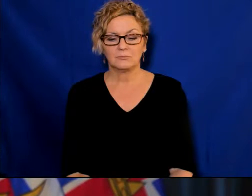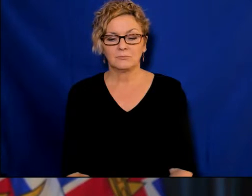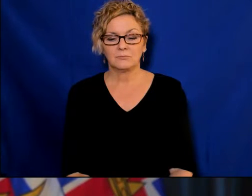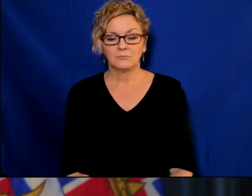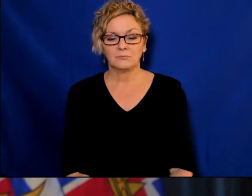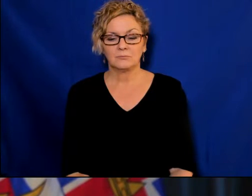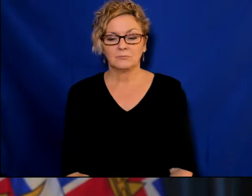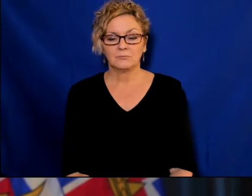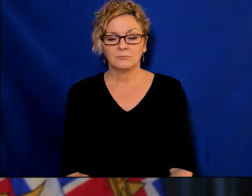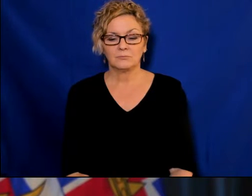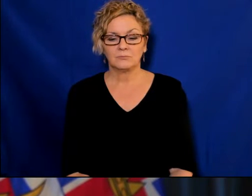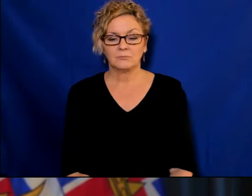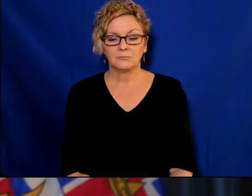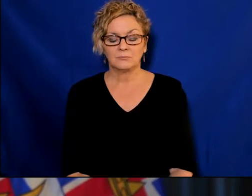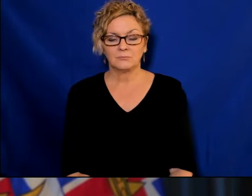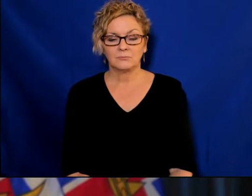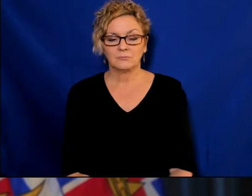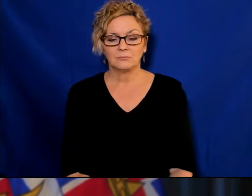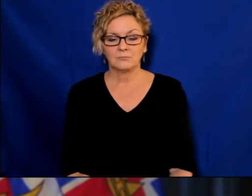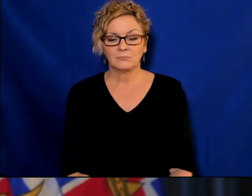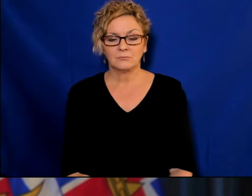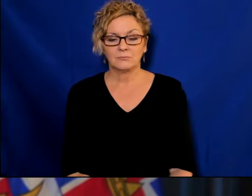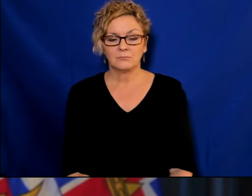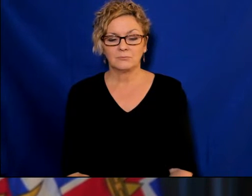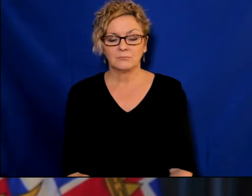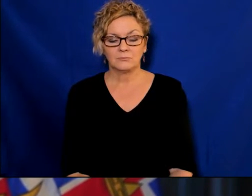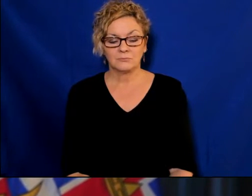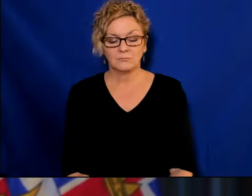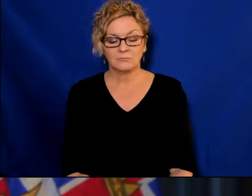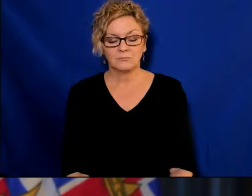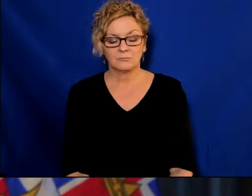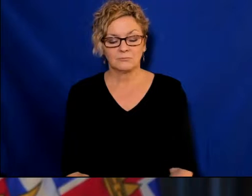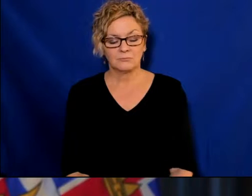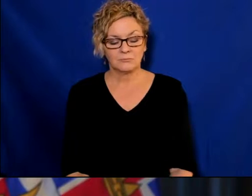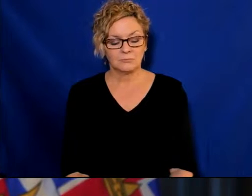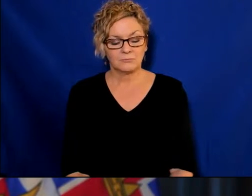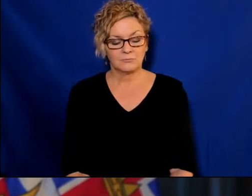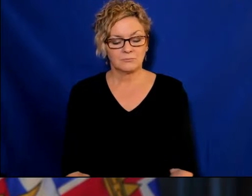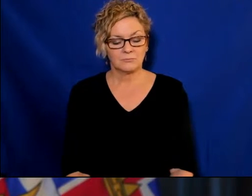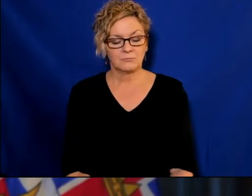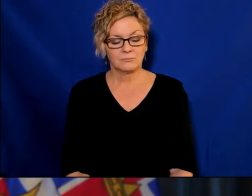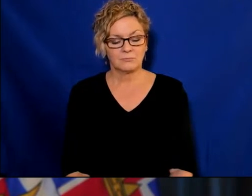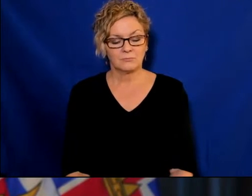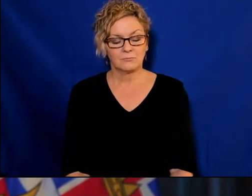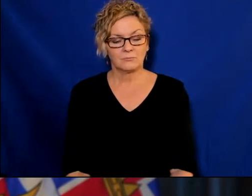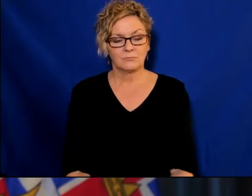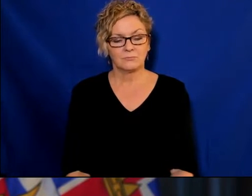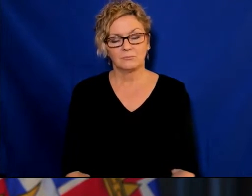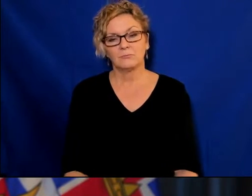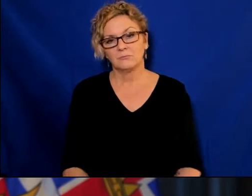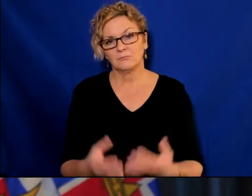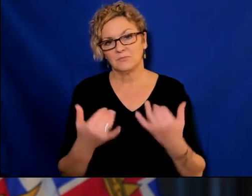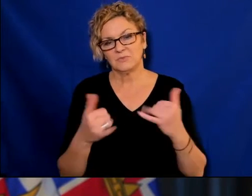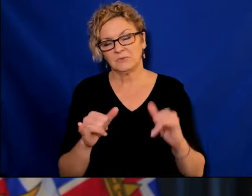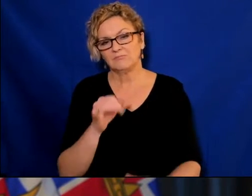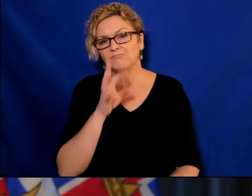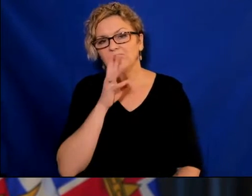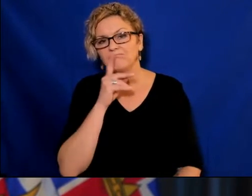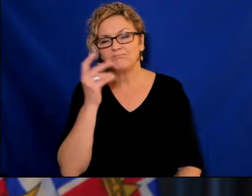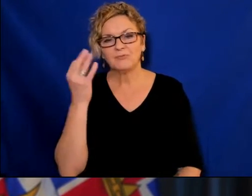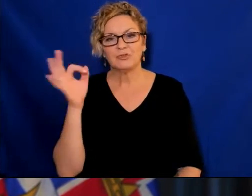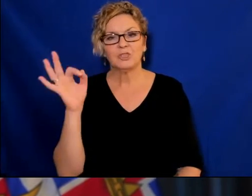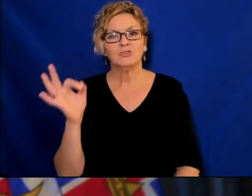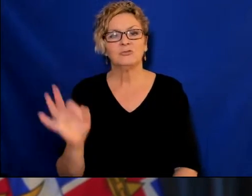de langue, mais des jeunes de notre société. On a vu depuis quelques mois le fait que